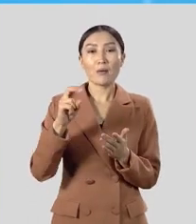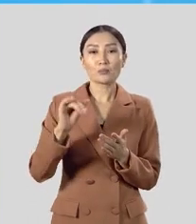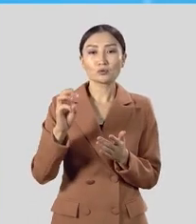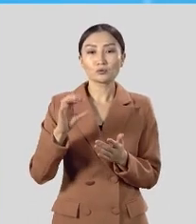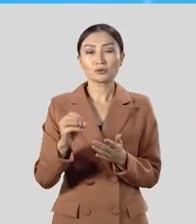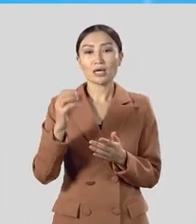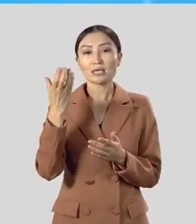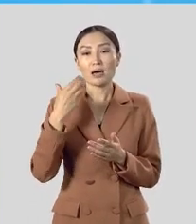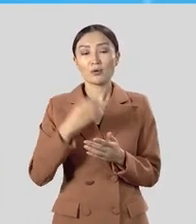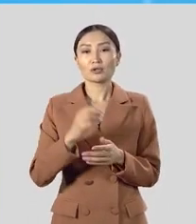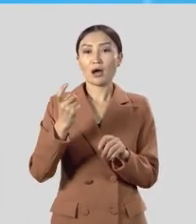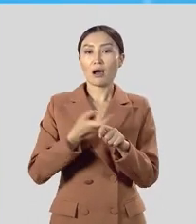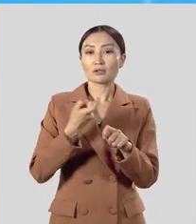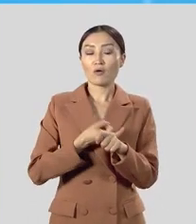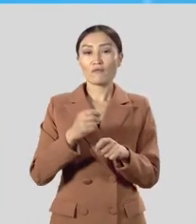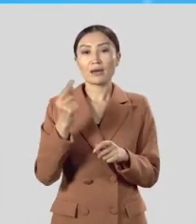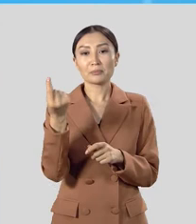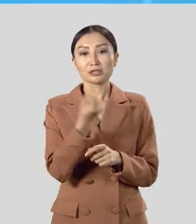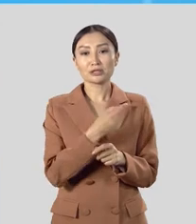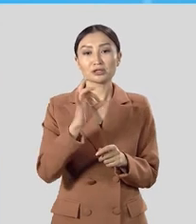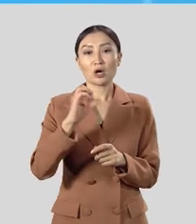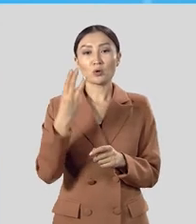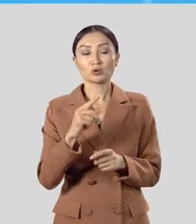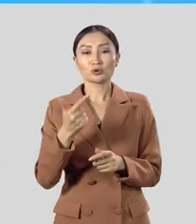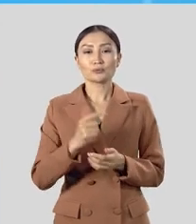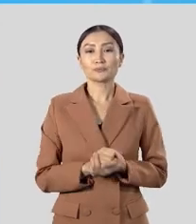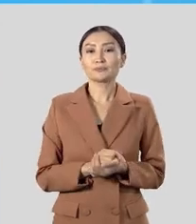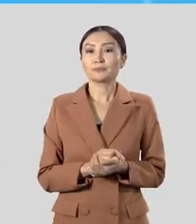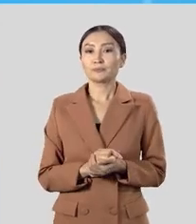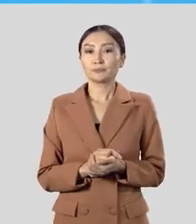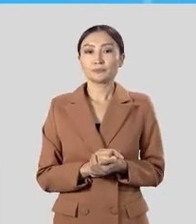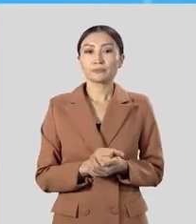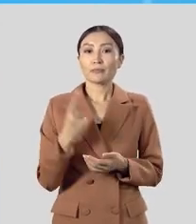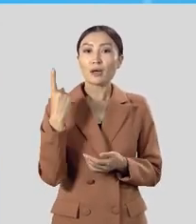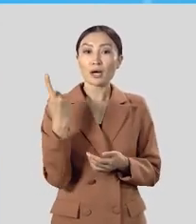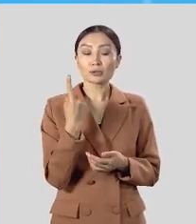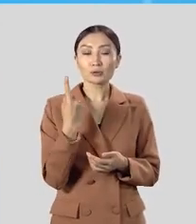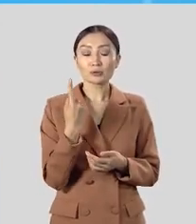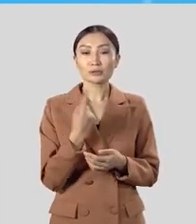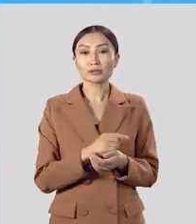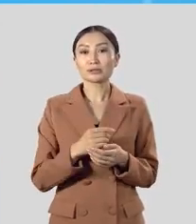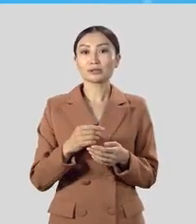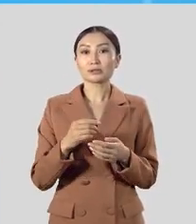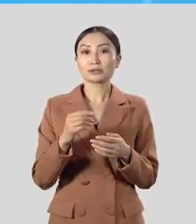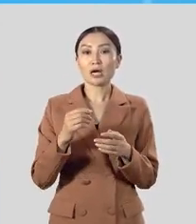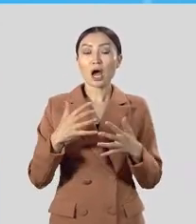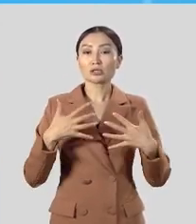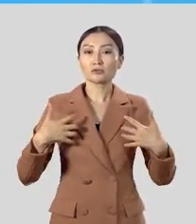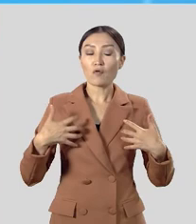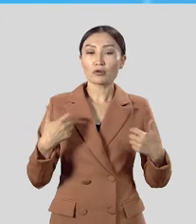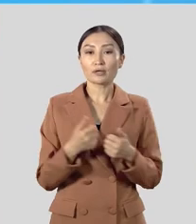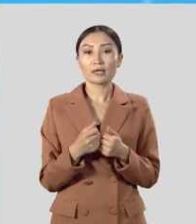капуста, яблоня, картофель, пшеница, рожь. Одно из царств живой природы –